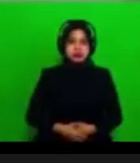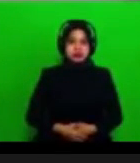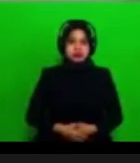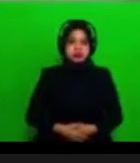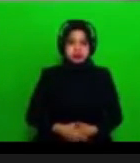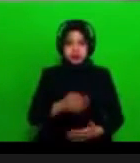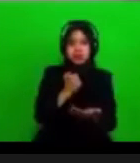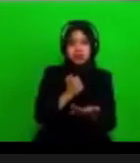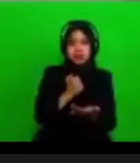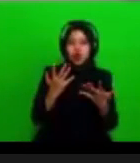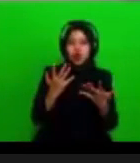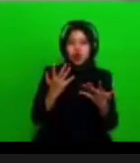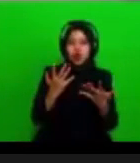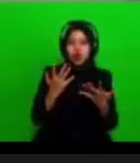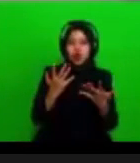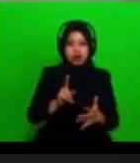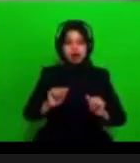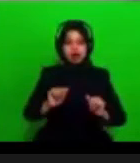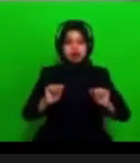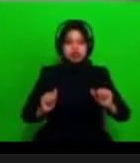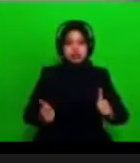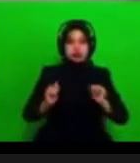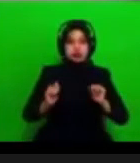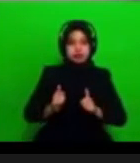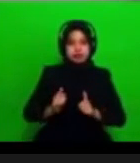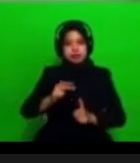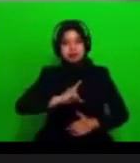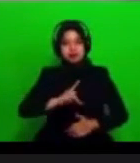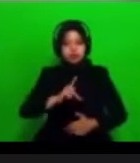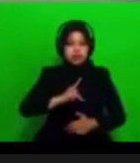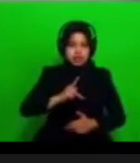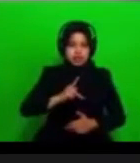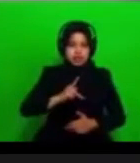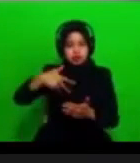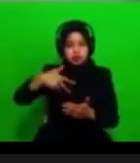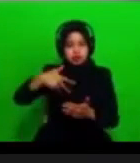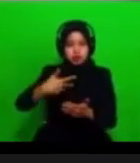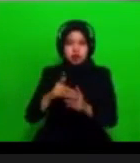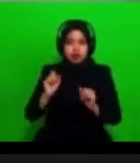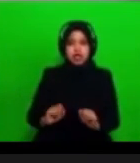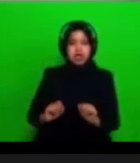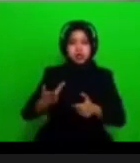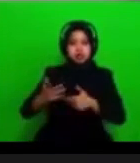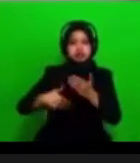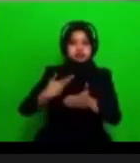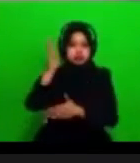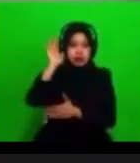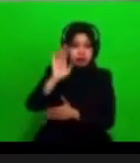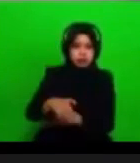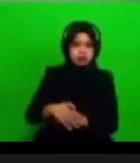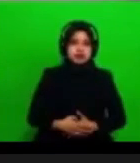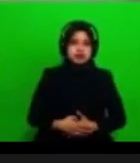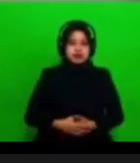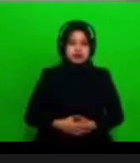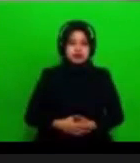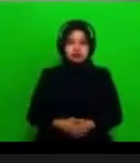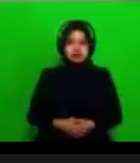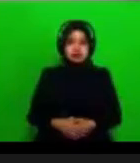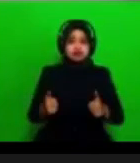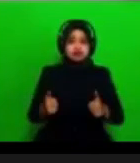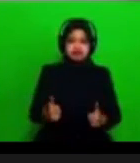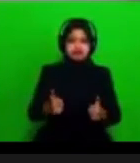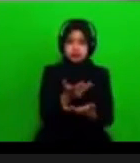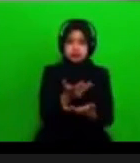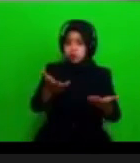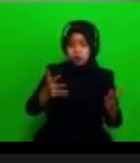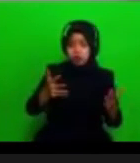bahwa kita harus mempersiapkan peserta didik yang akan selalu hidup di masa depan, sehingga sebaik